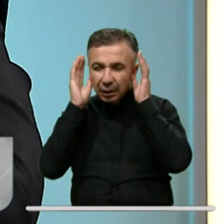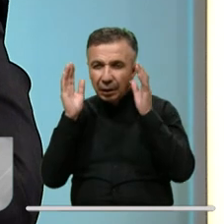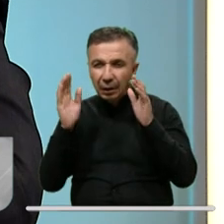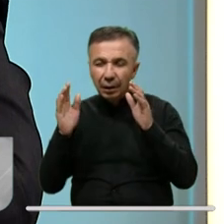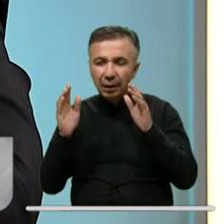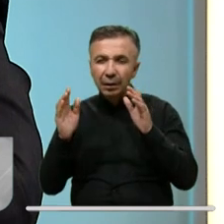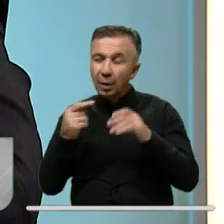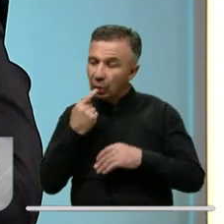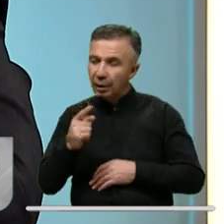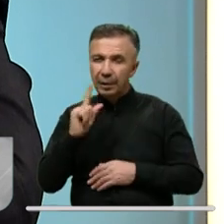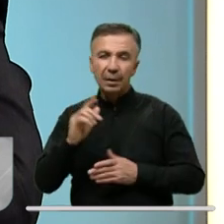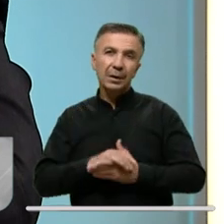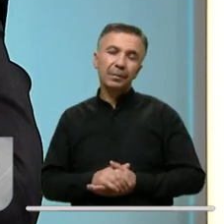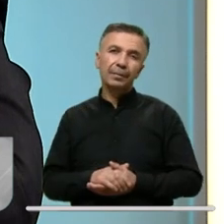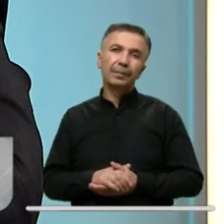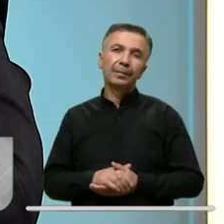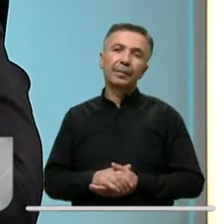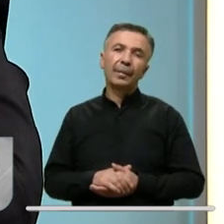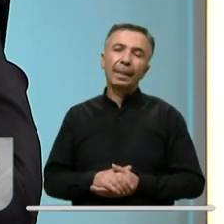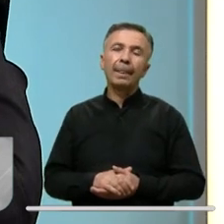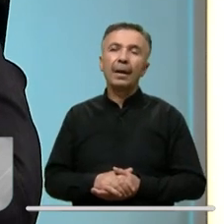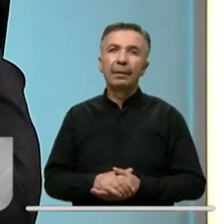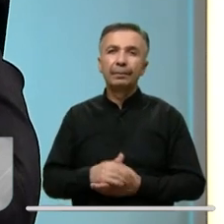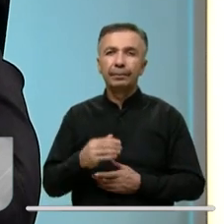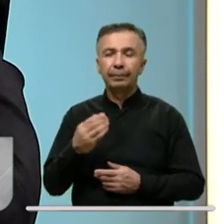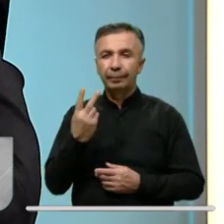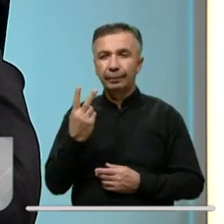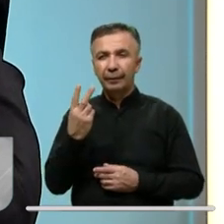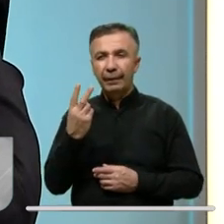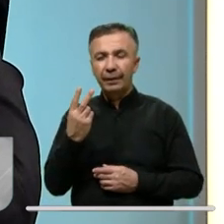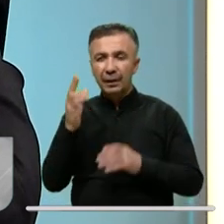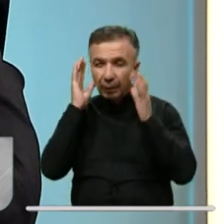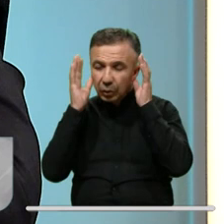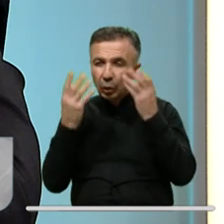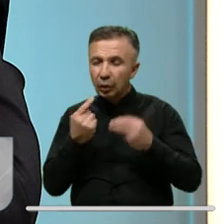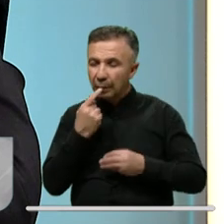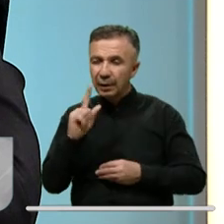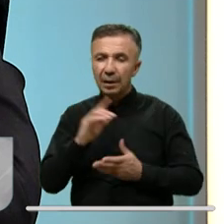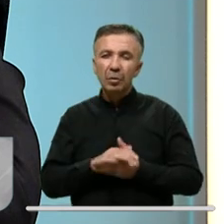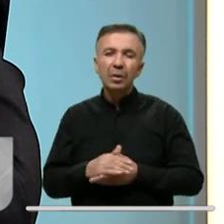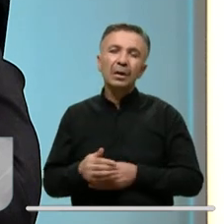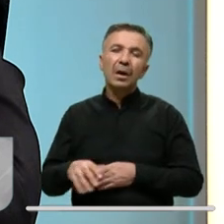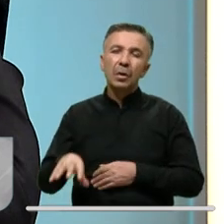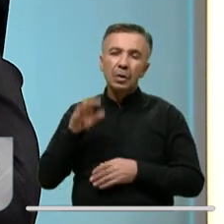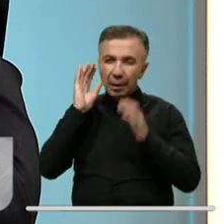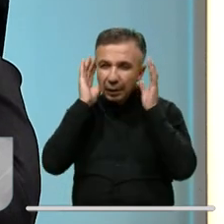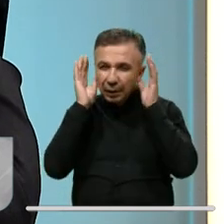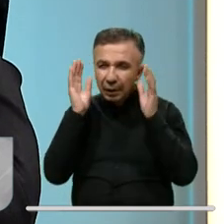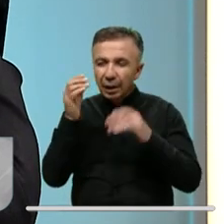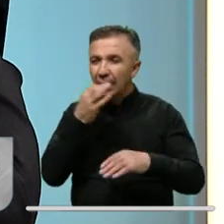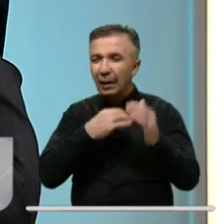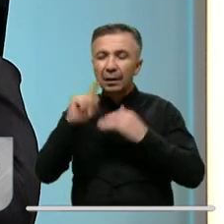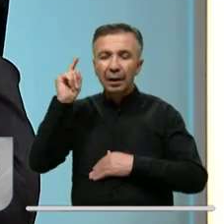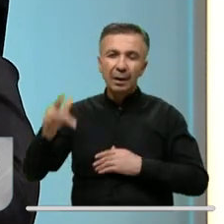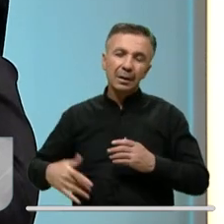tayin etmesi lazım vitir olduğunu tayin etmesi lazım ama bunun dışında sünnetleri kılarken Niyet ettim Allah